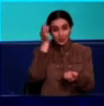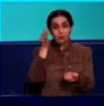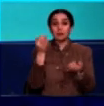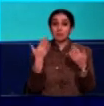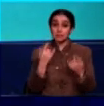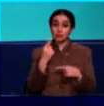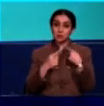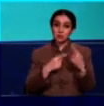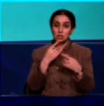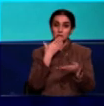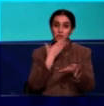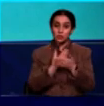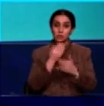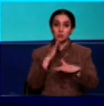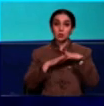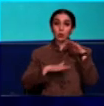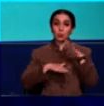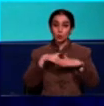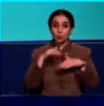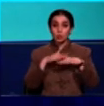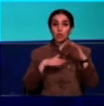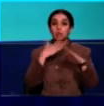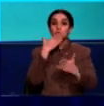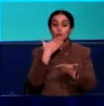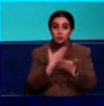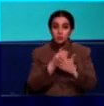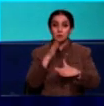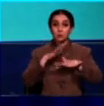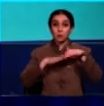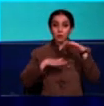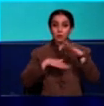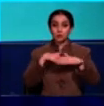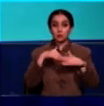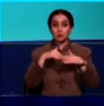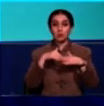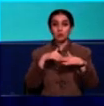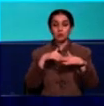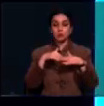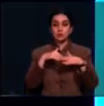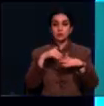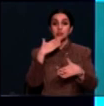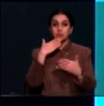Следующее. Собственные руки. Собственные руки. Шахсан колеге.